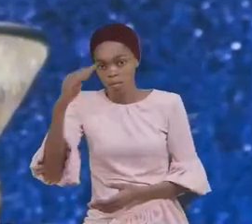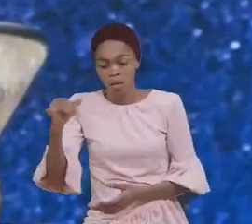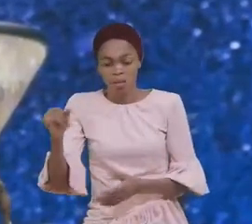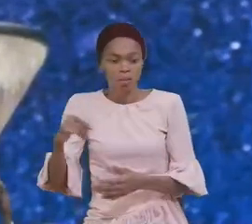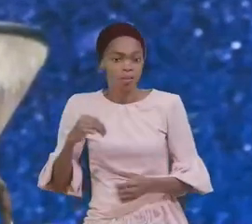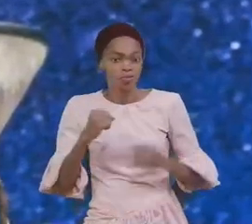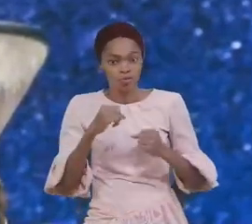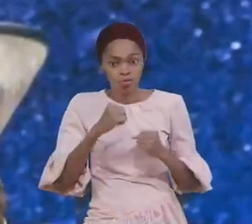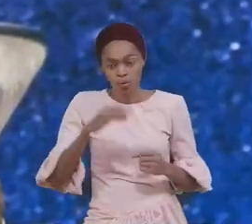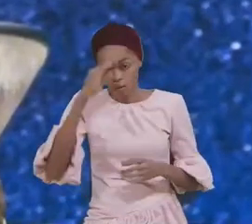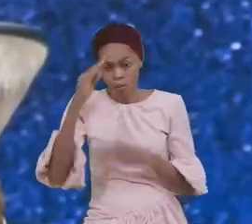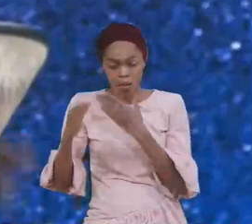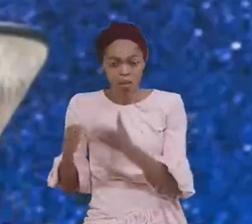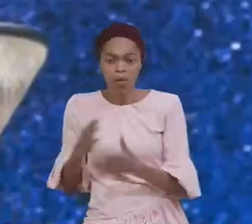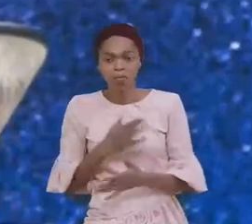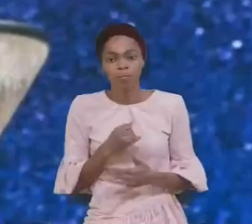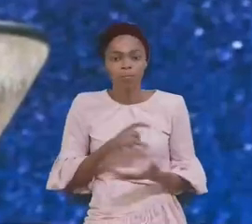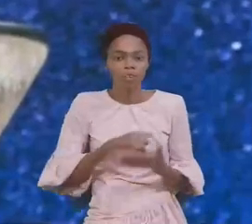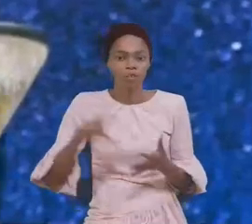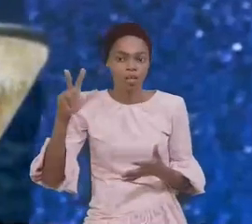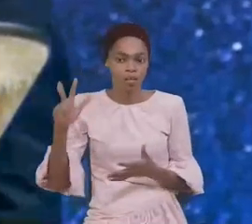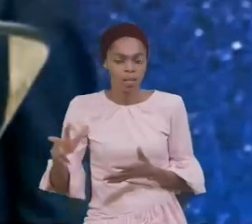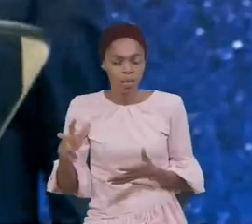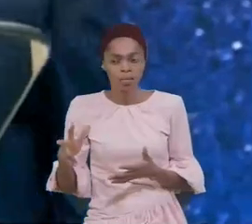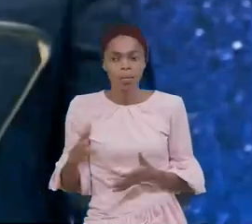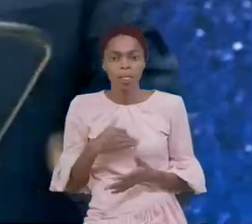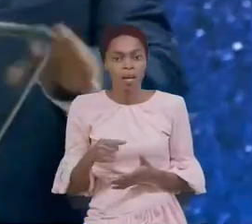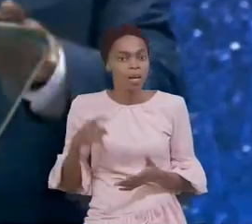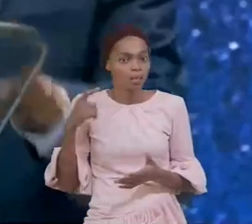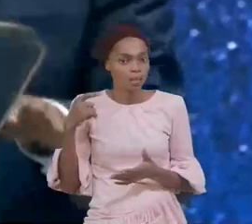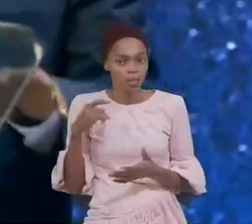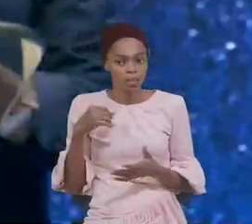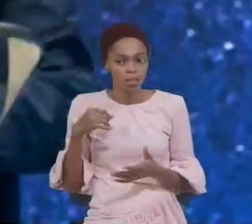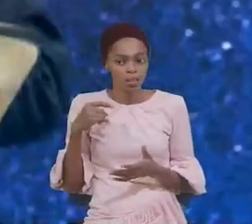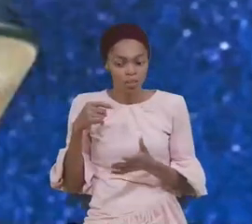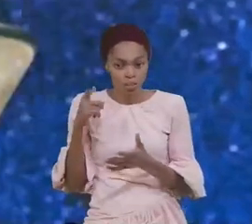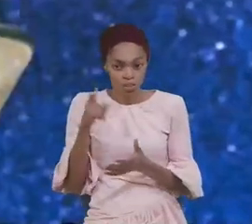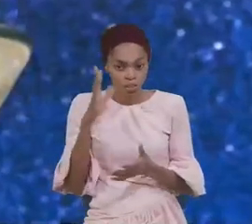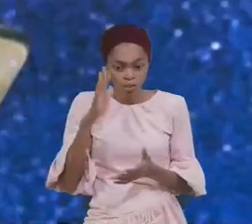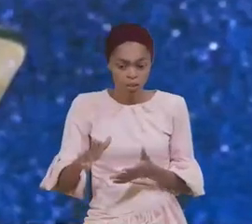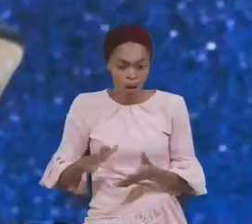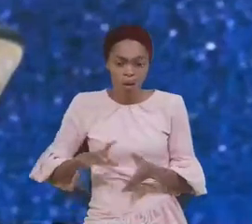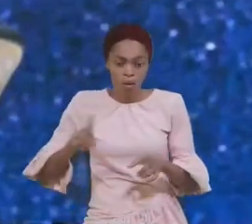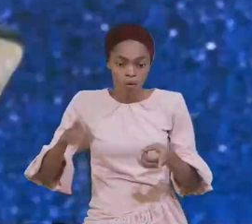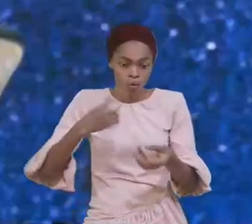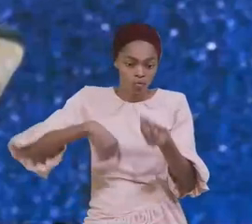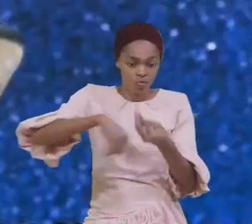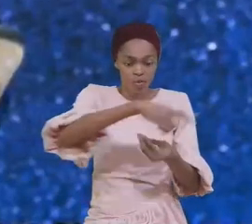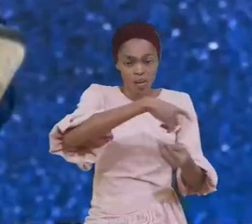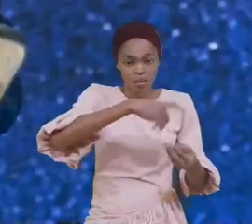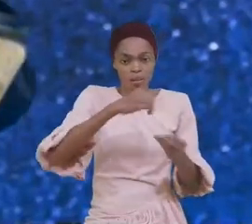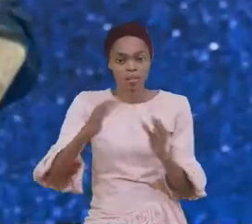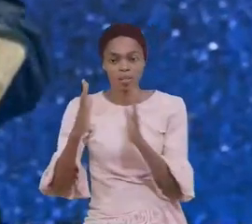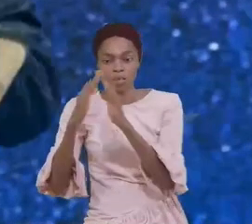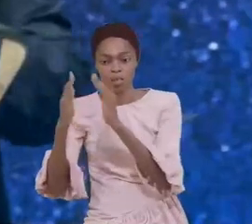le verset 3 qui nous dit ici. Faites le tour de la ville, vous tous